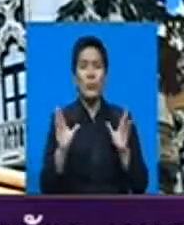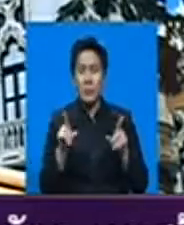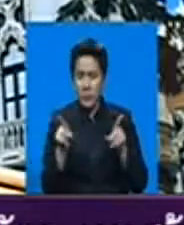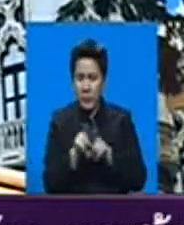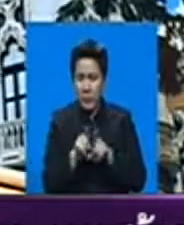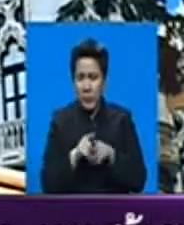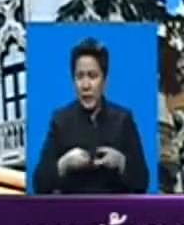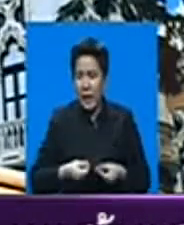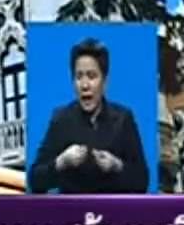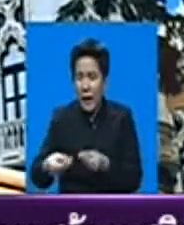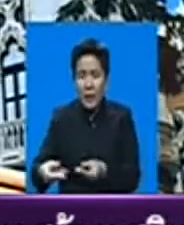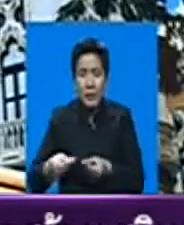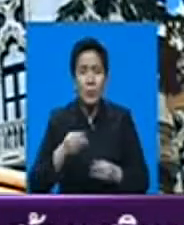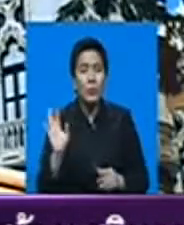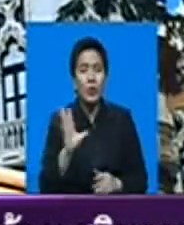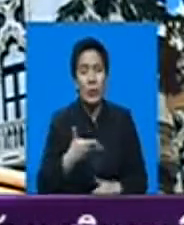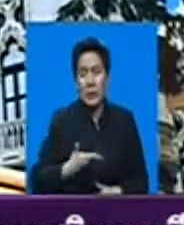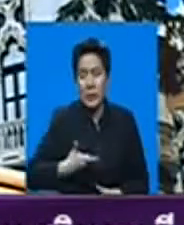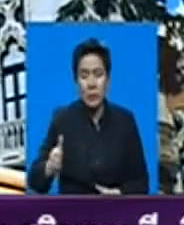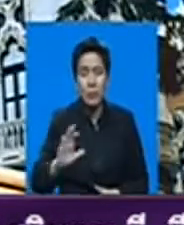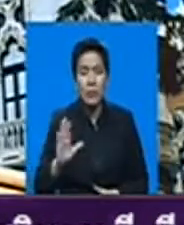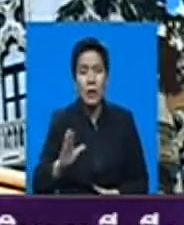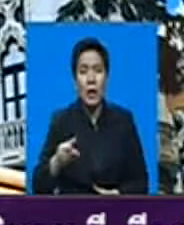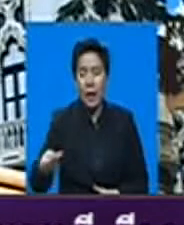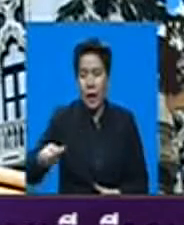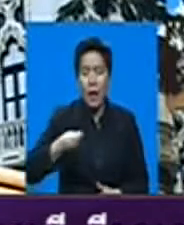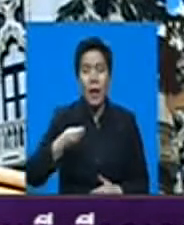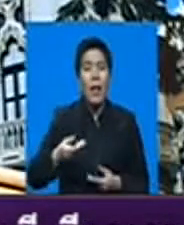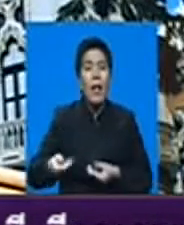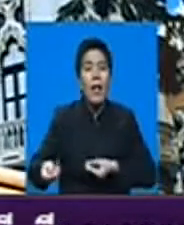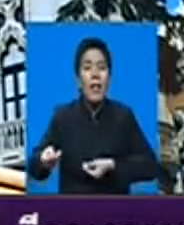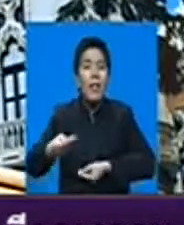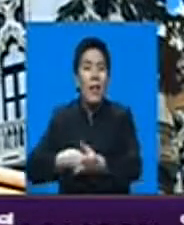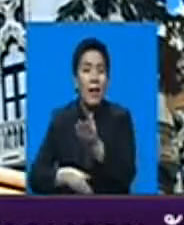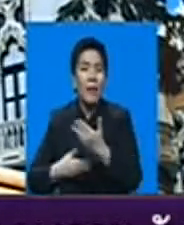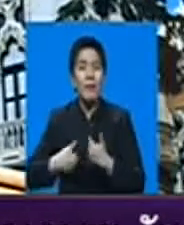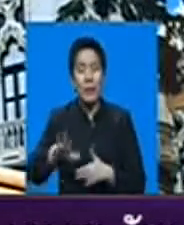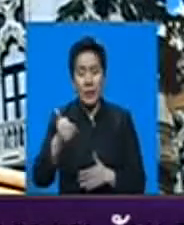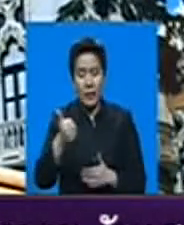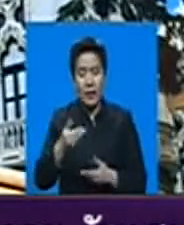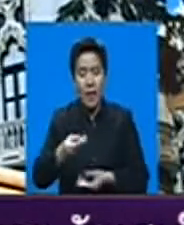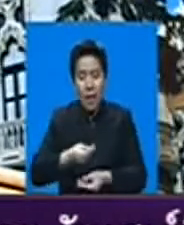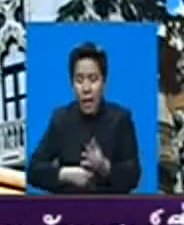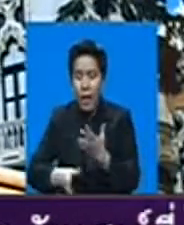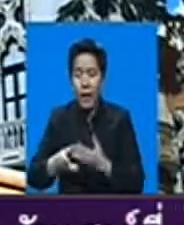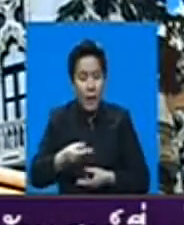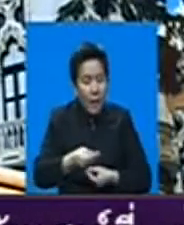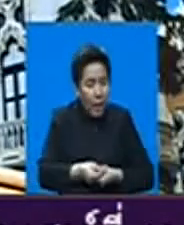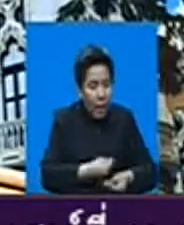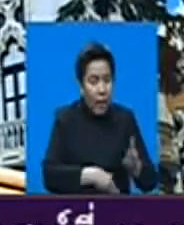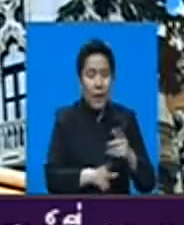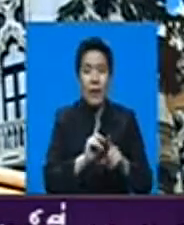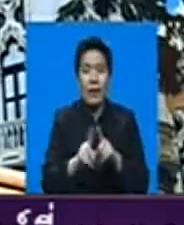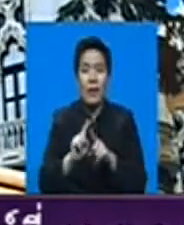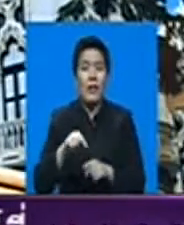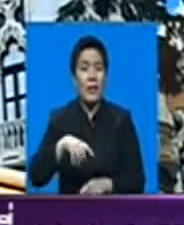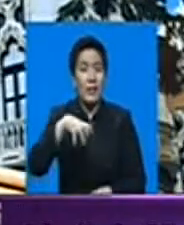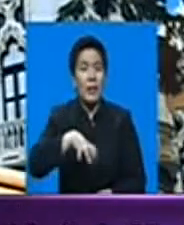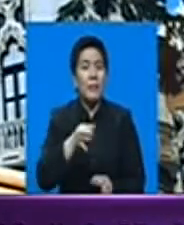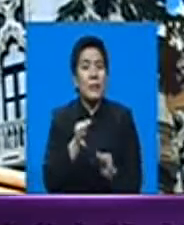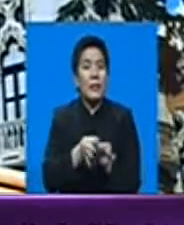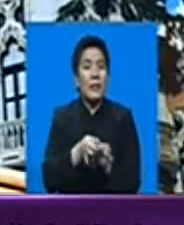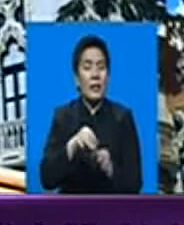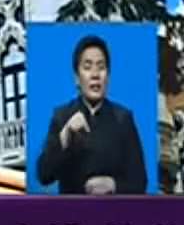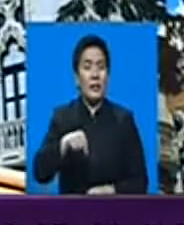ทันข้าวและปุ๋ยนะไม่ทำไมต้องยืมๆนี่แล้วคือนัดแรกไปมูลค่าไปแล้วก็คืนแรกกันกลับไปนะอันนี้มันต้อง